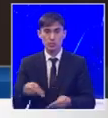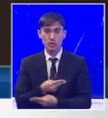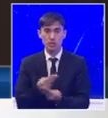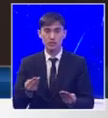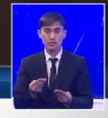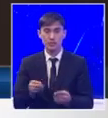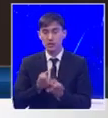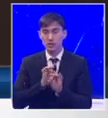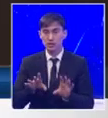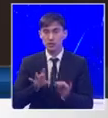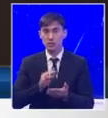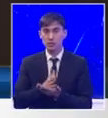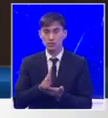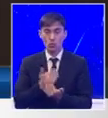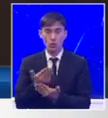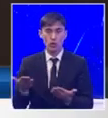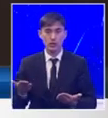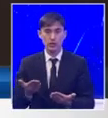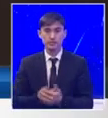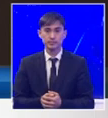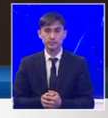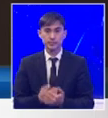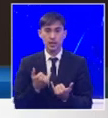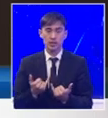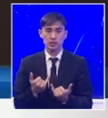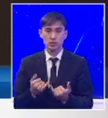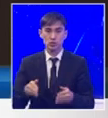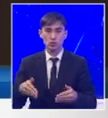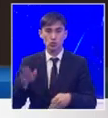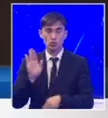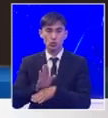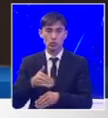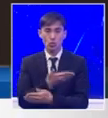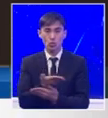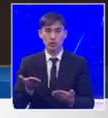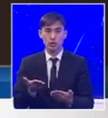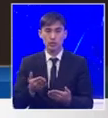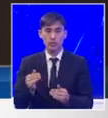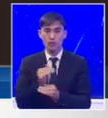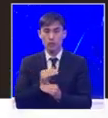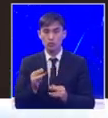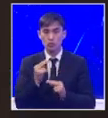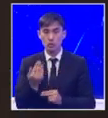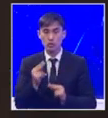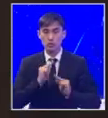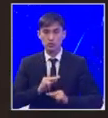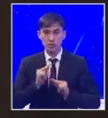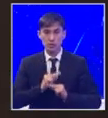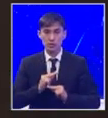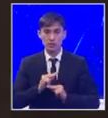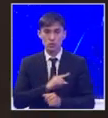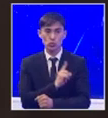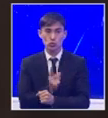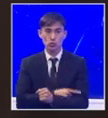мәслихаттардың қызметі, оларды қазір жолдауда олардың функцияларында, олардың қызметтерінде